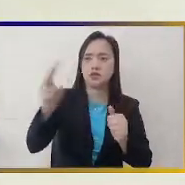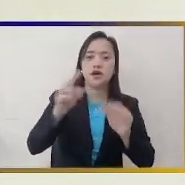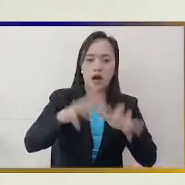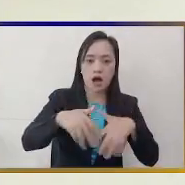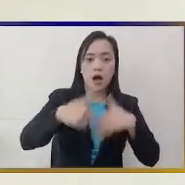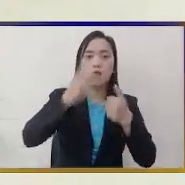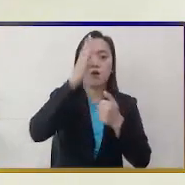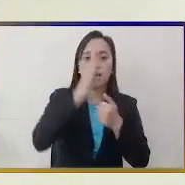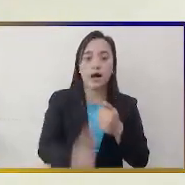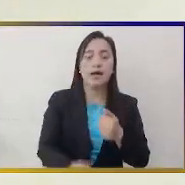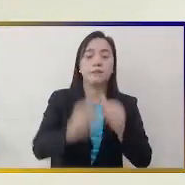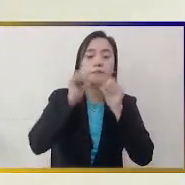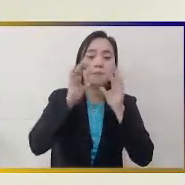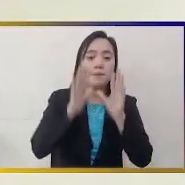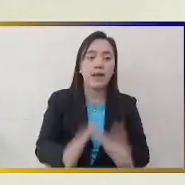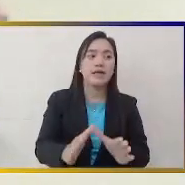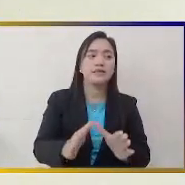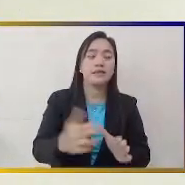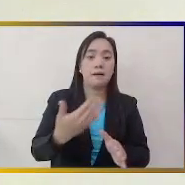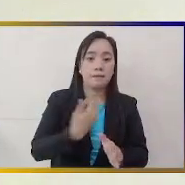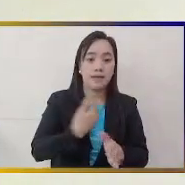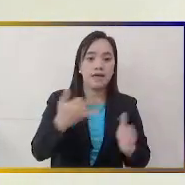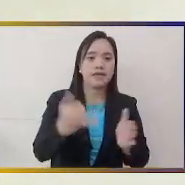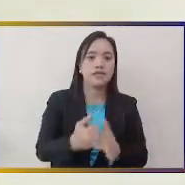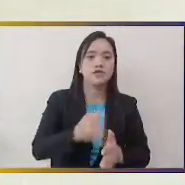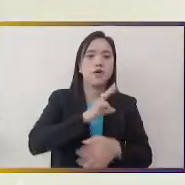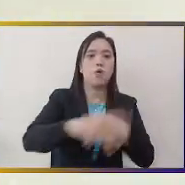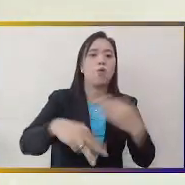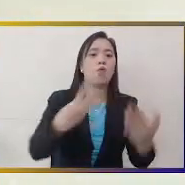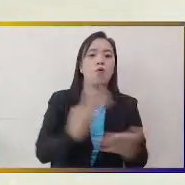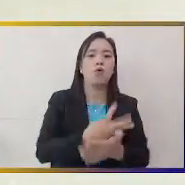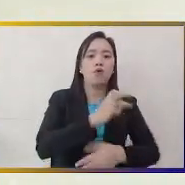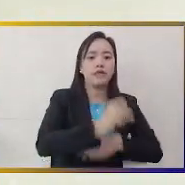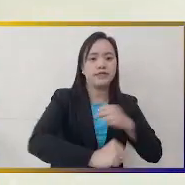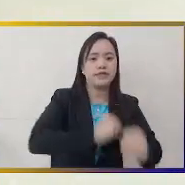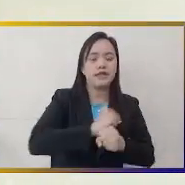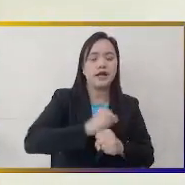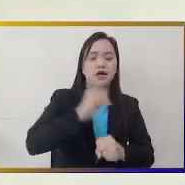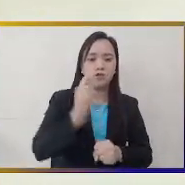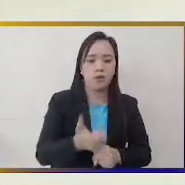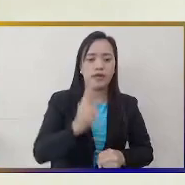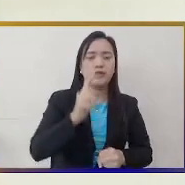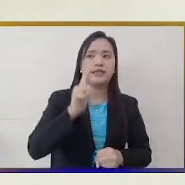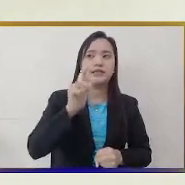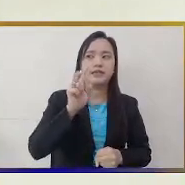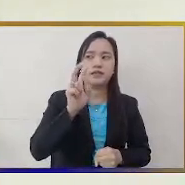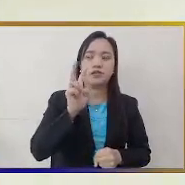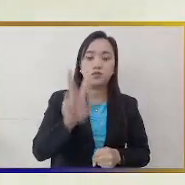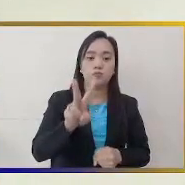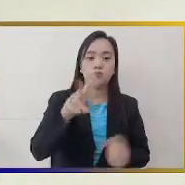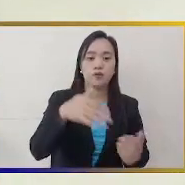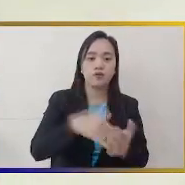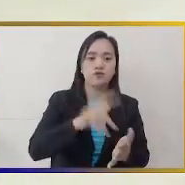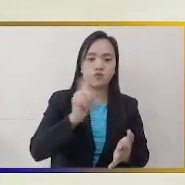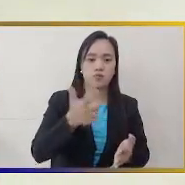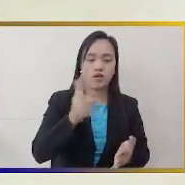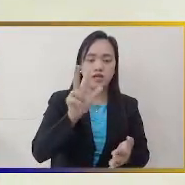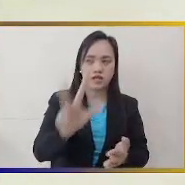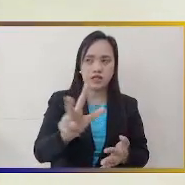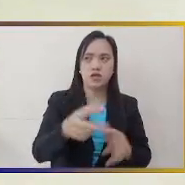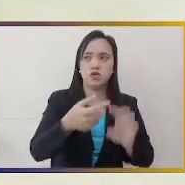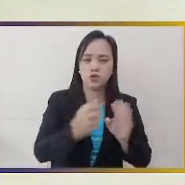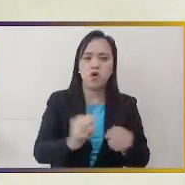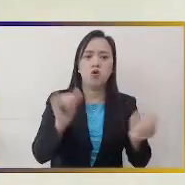ko sa aking mga anak yung mga pagpapala na ah natatanggap ng aming pamilya upang